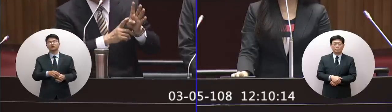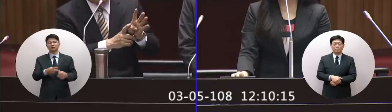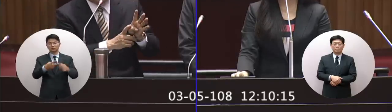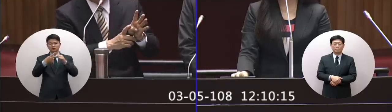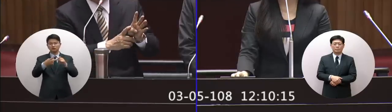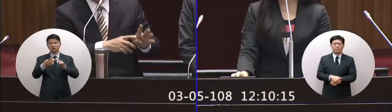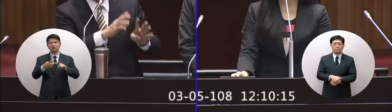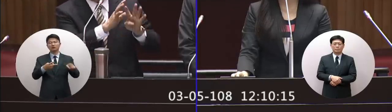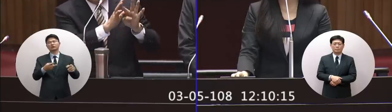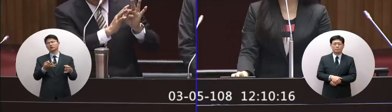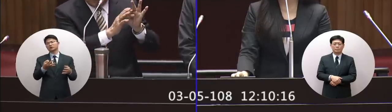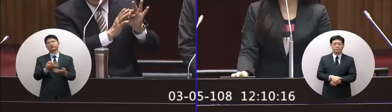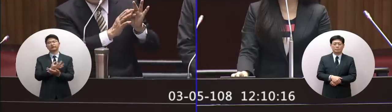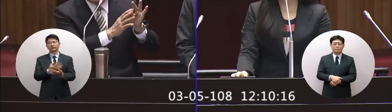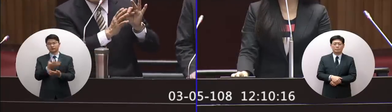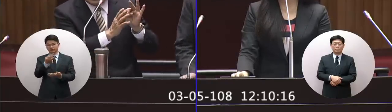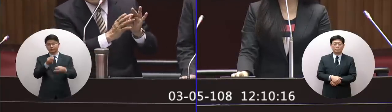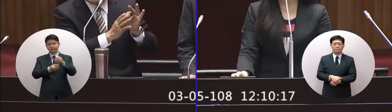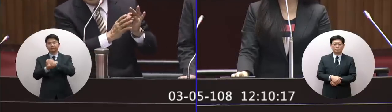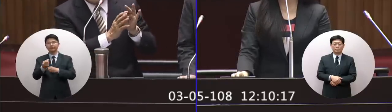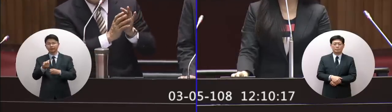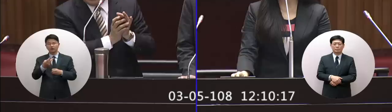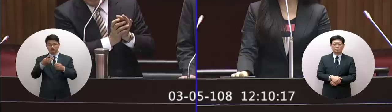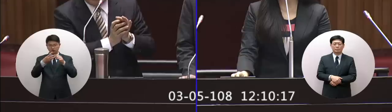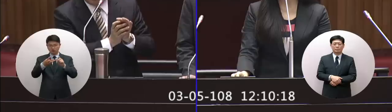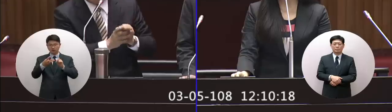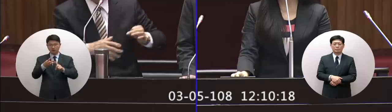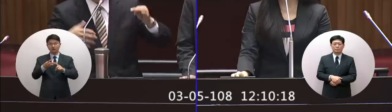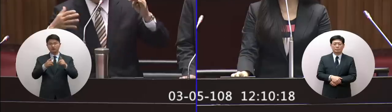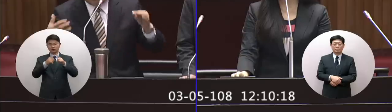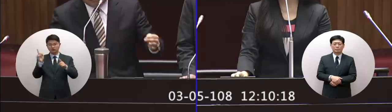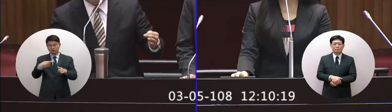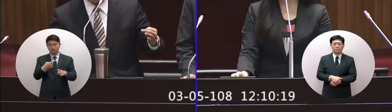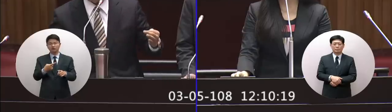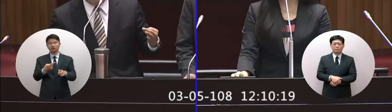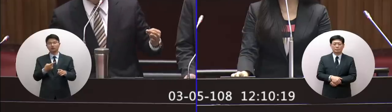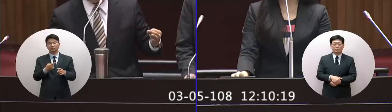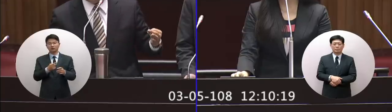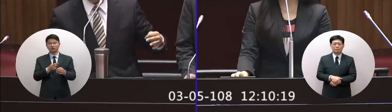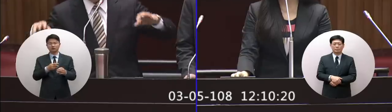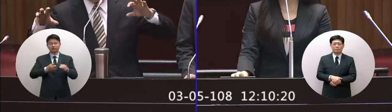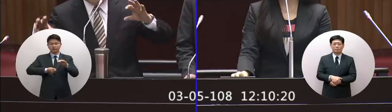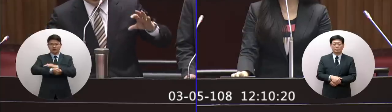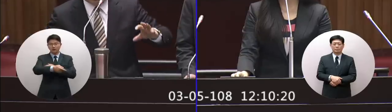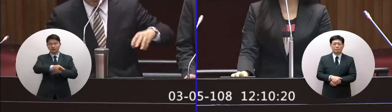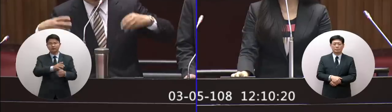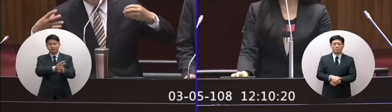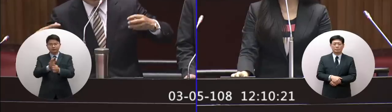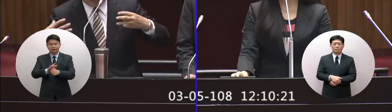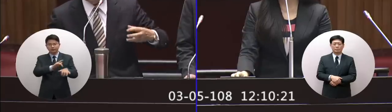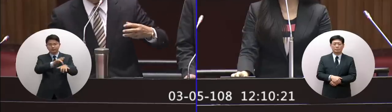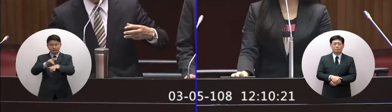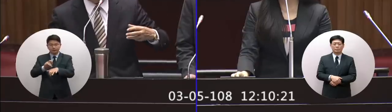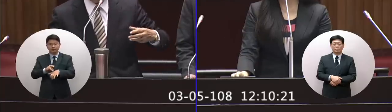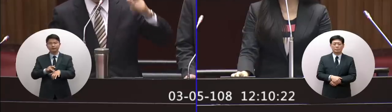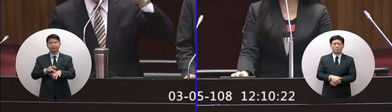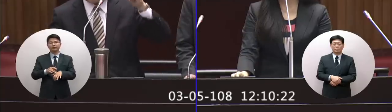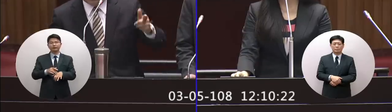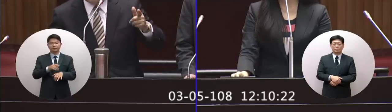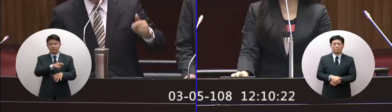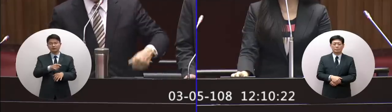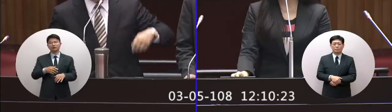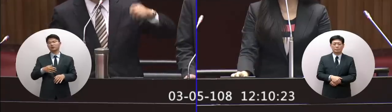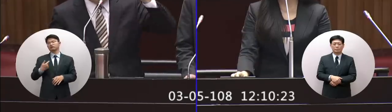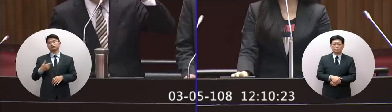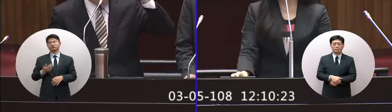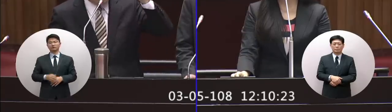实缺乏资金，管理的人才也还没有了解以及懂得怎么运作，